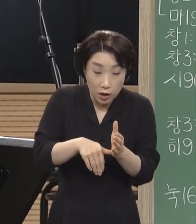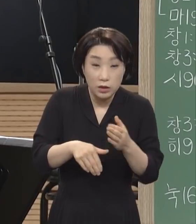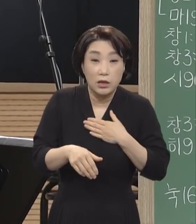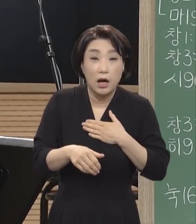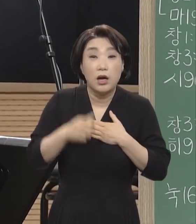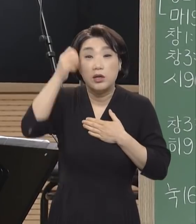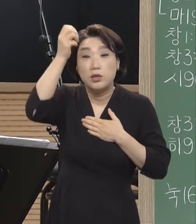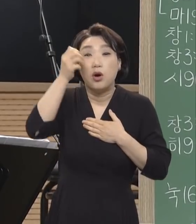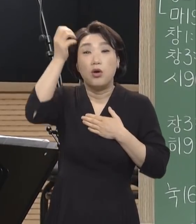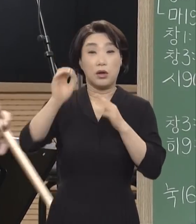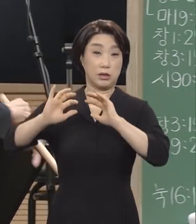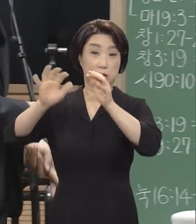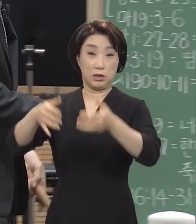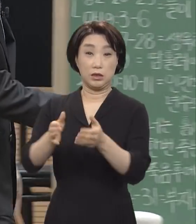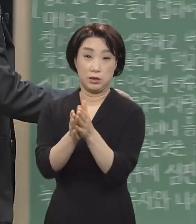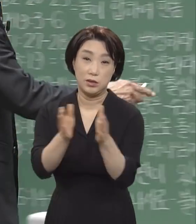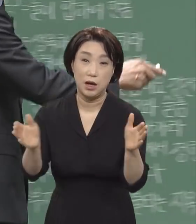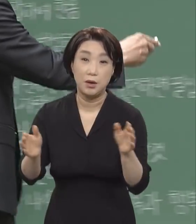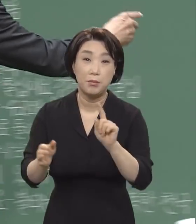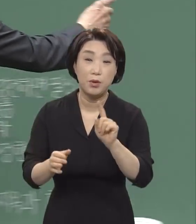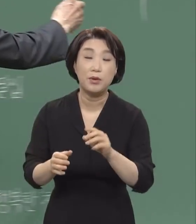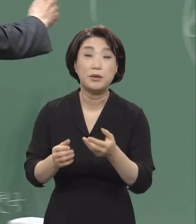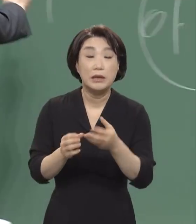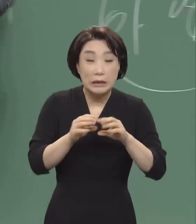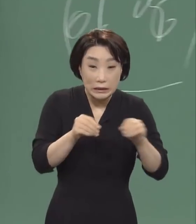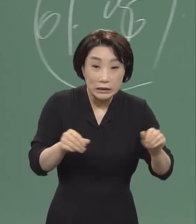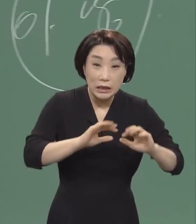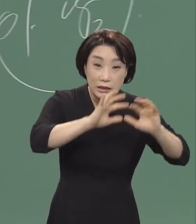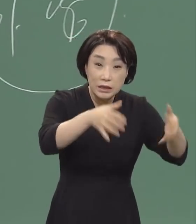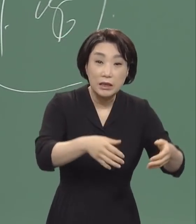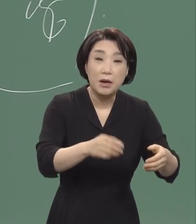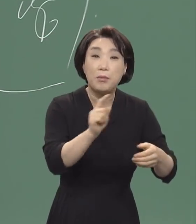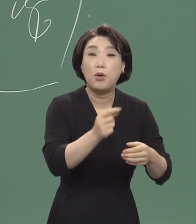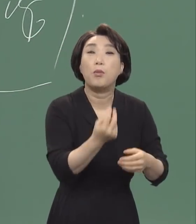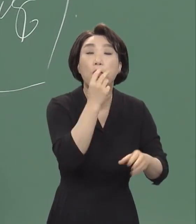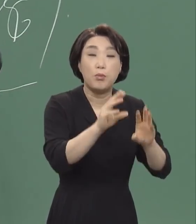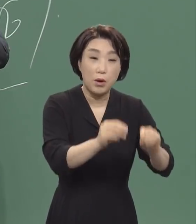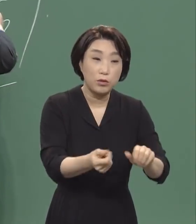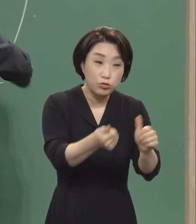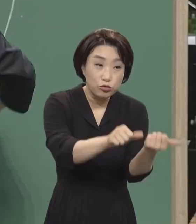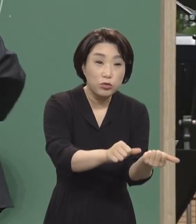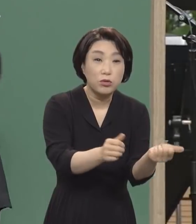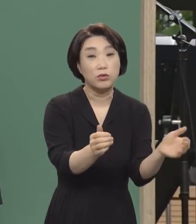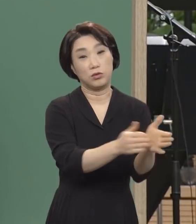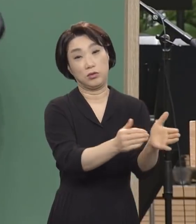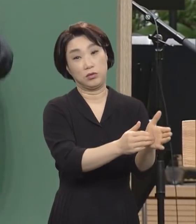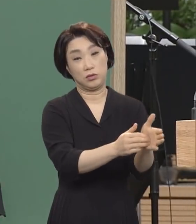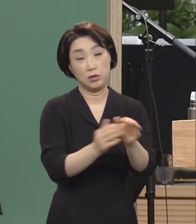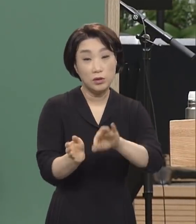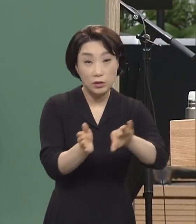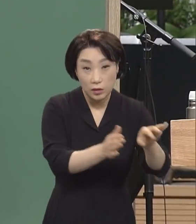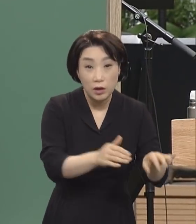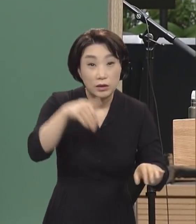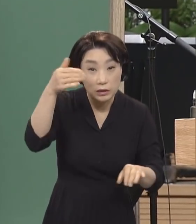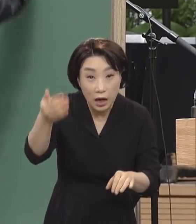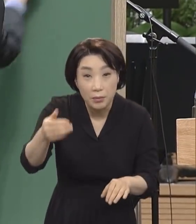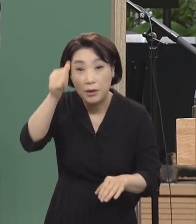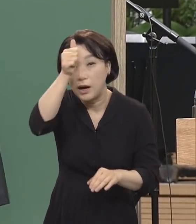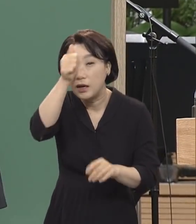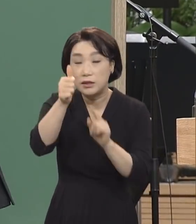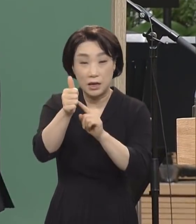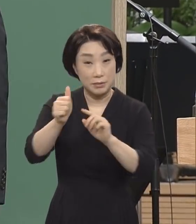하나의 영적인 세계. 바로 흙이라는 세계는 목숨이 끝날 때 살아지만, 이 아담의 세계,